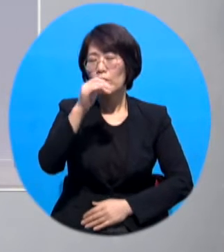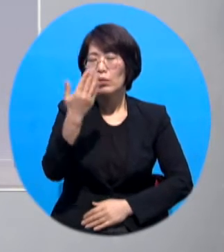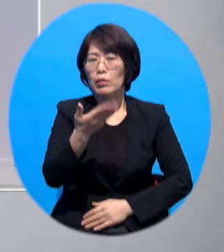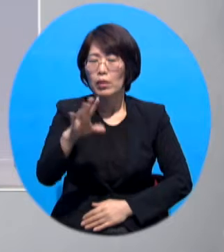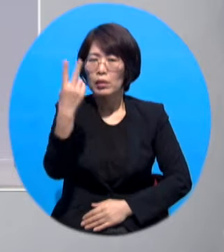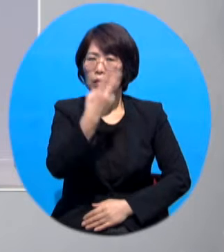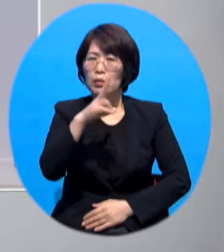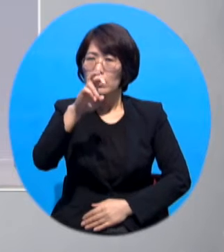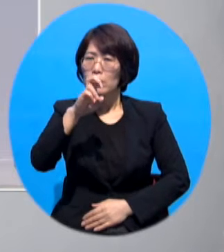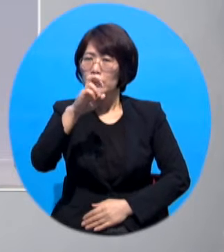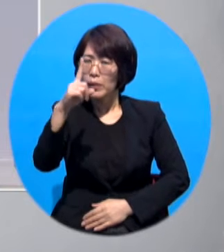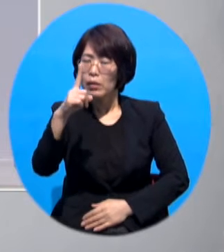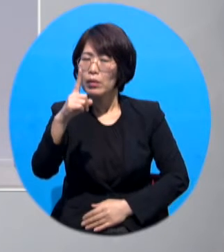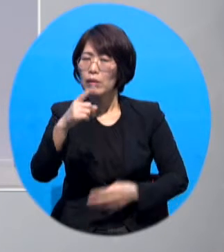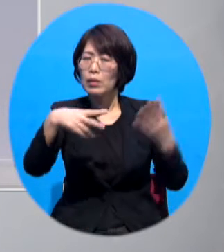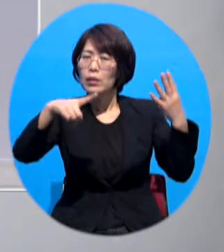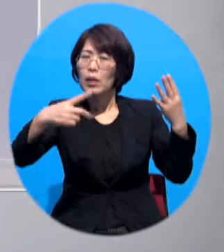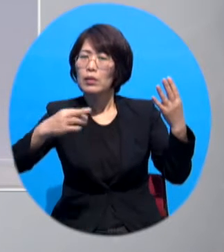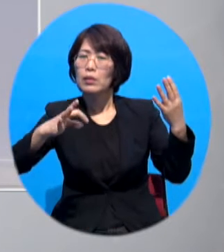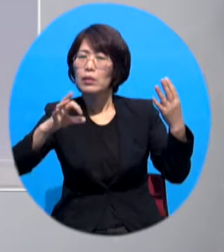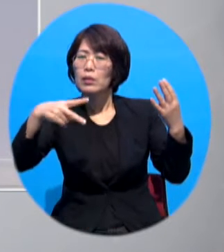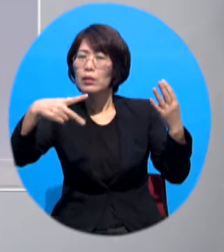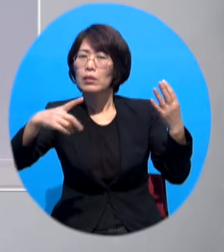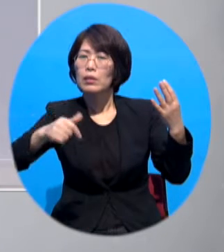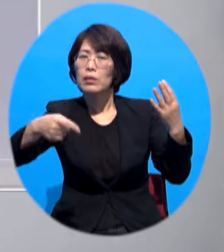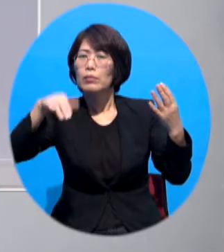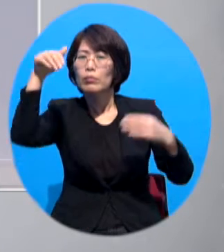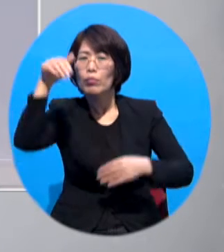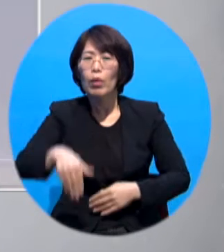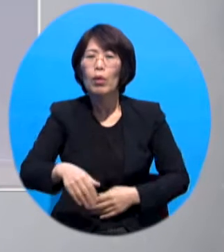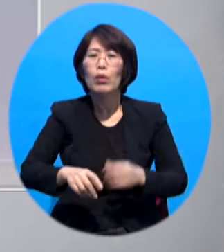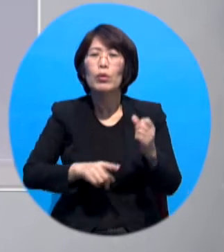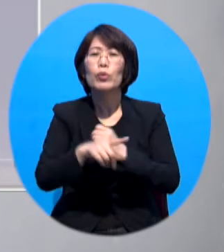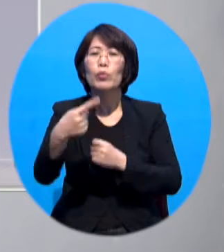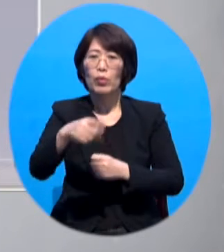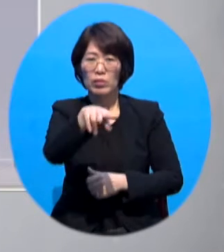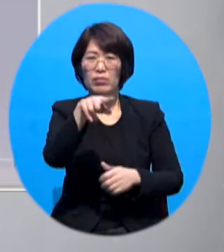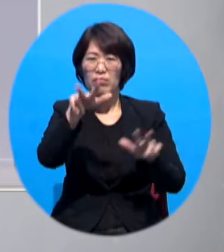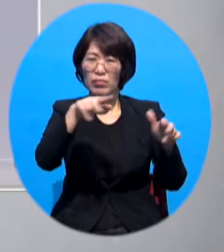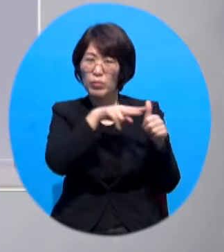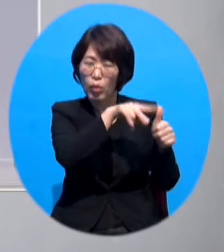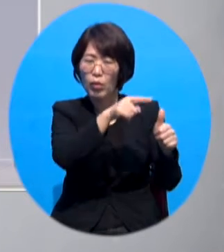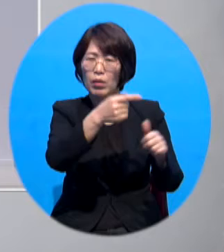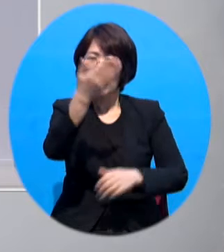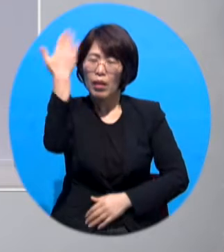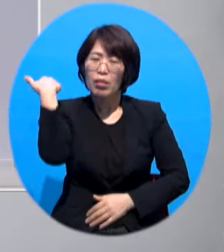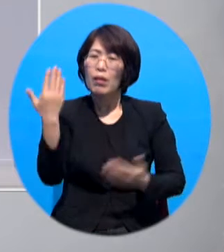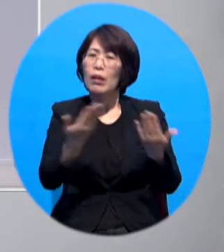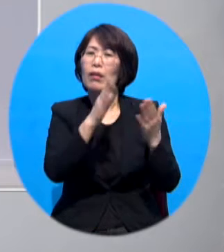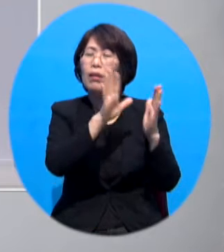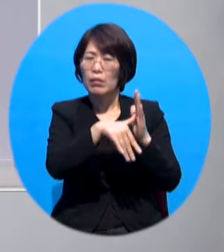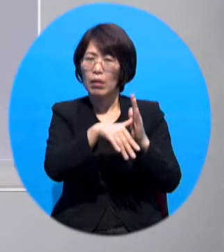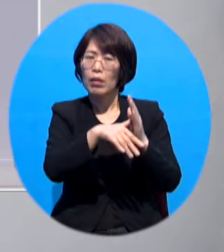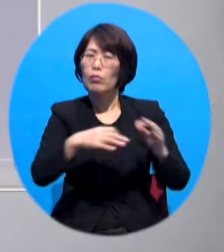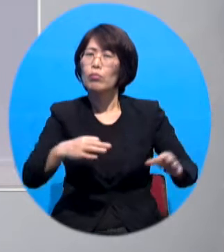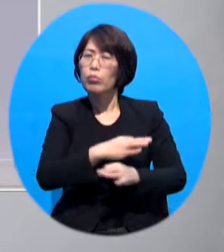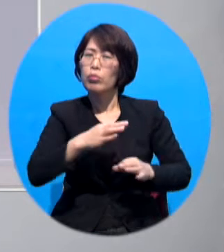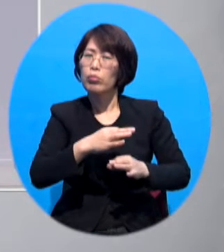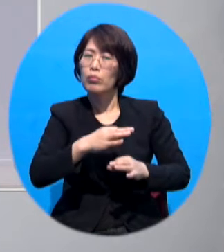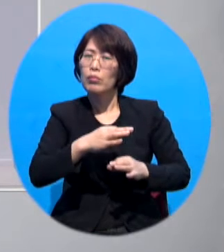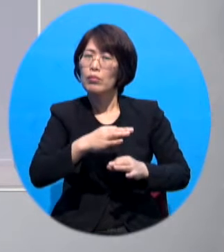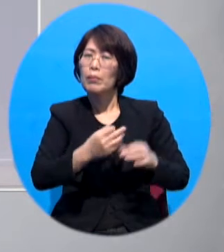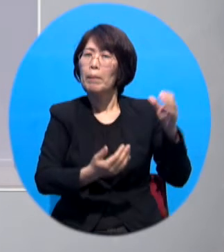4등급으로 추락했습니다 그 이유는 바로 우리 후보가 비서실장으로 재직시 있었던 부정 비리